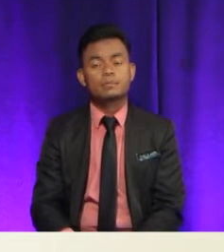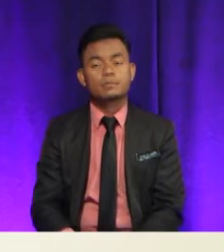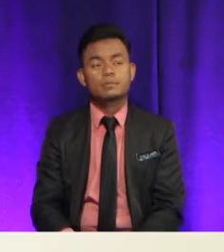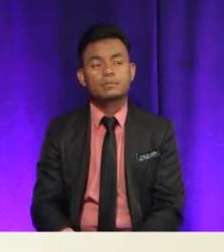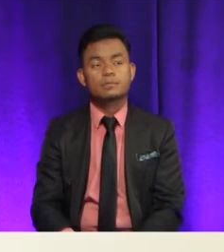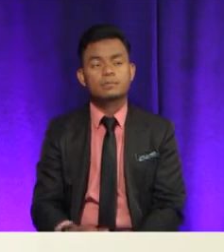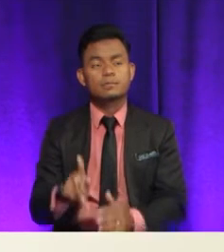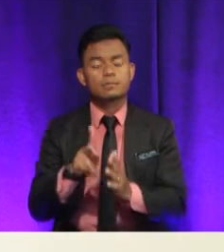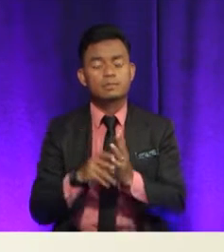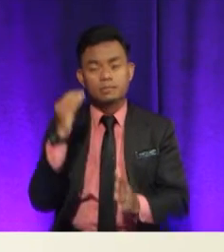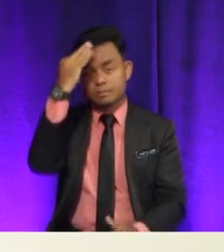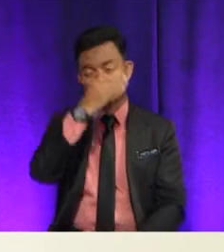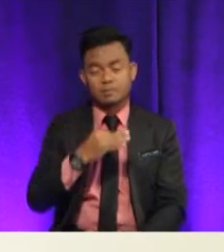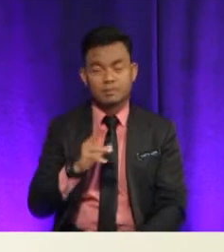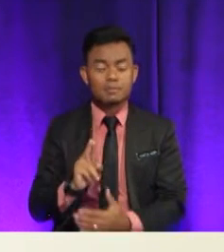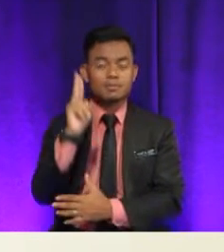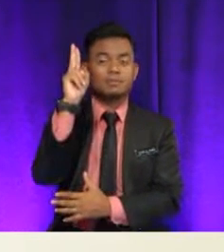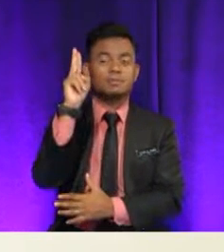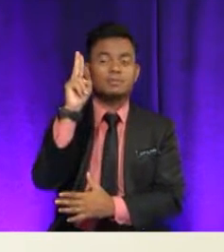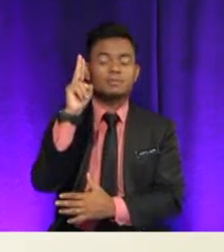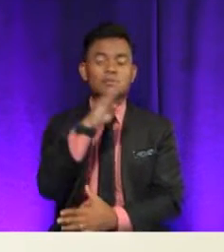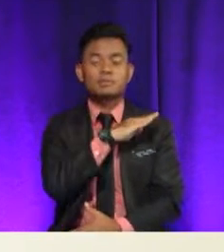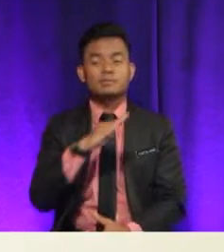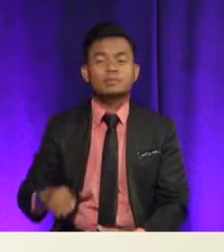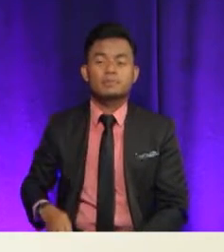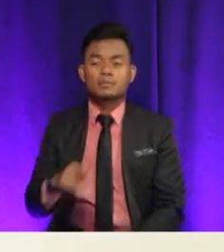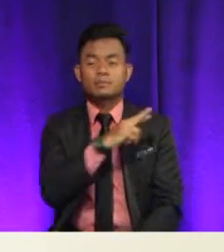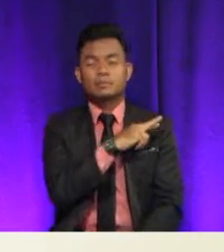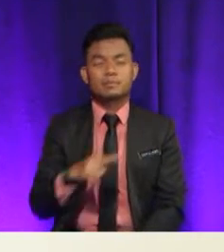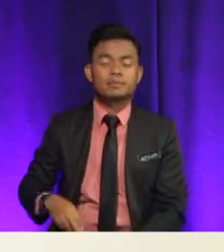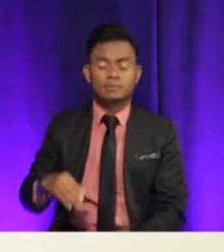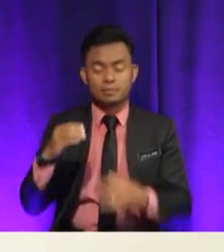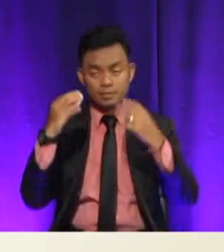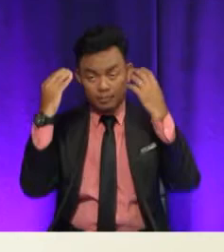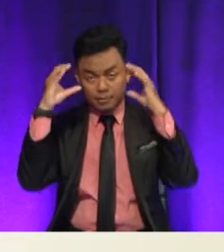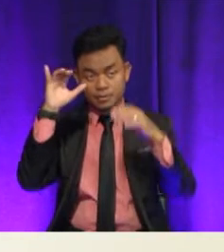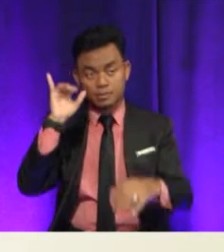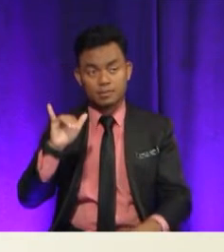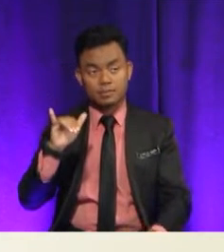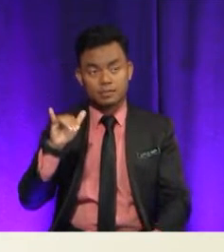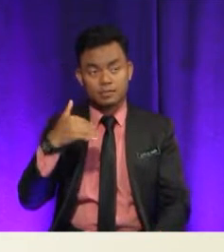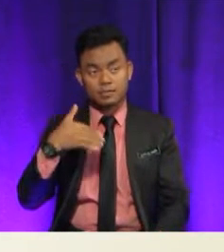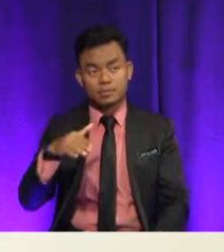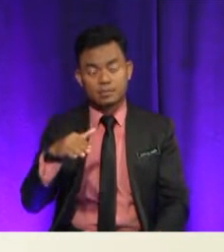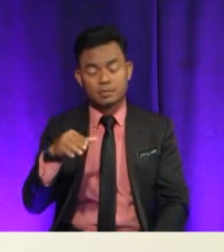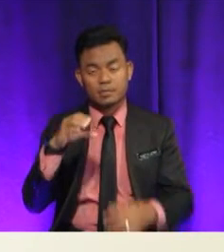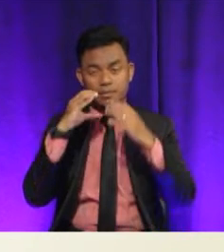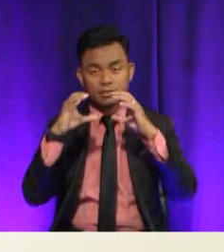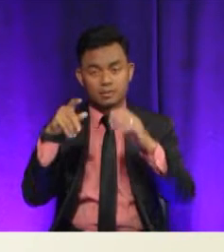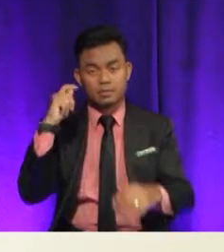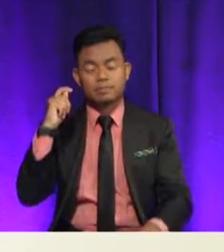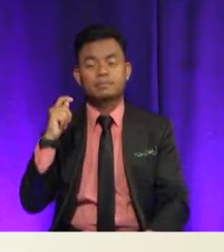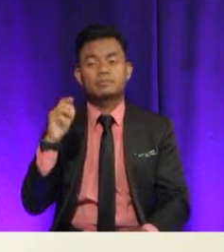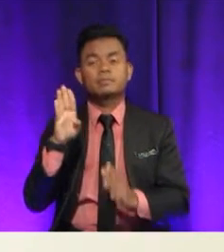kepribadian unggul pada watak Baginda Raja Oke sebagaimana aja bertanggung jawab dalam